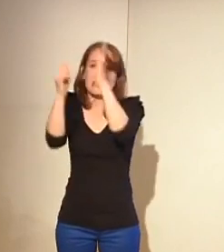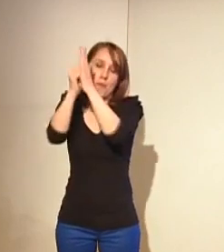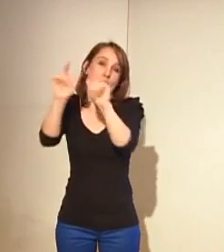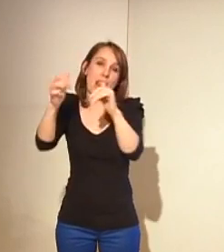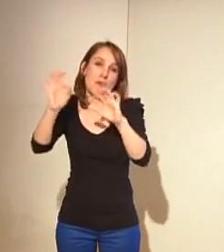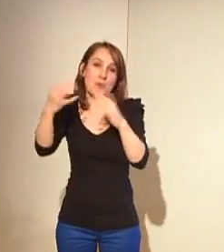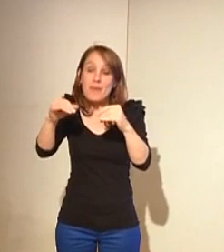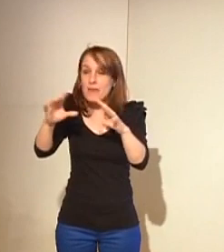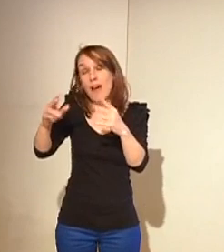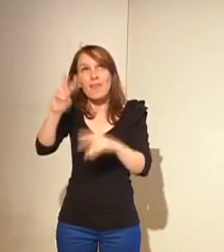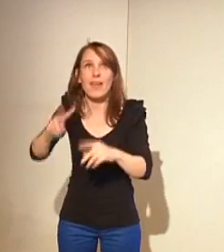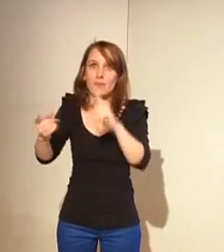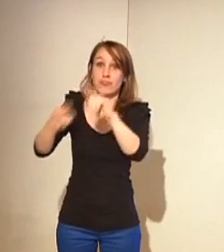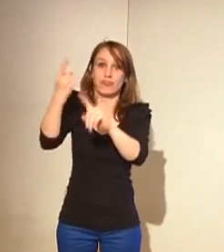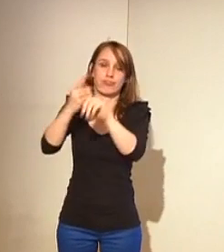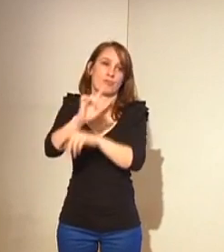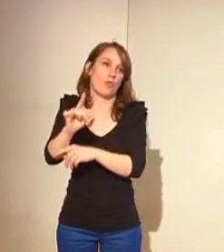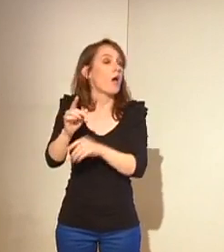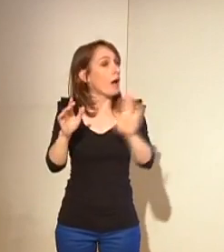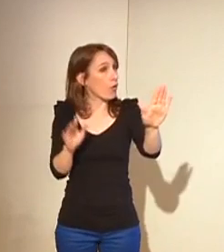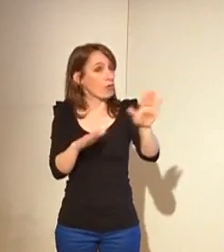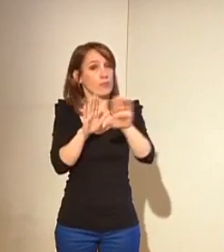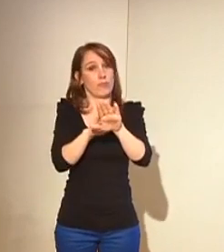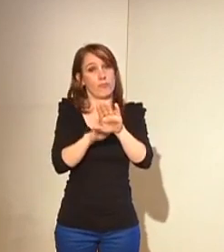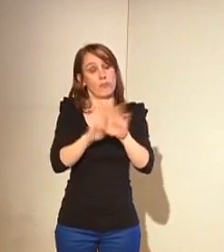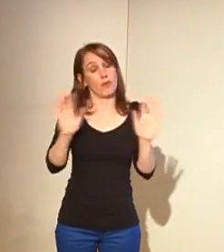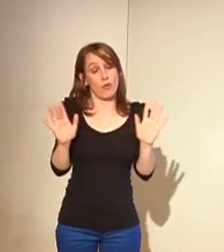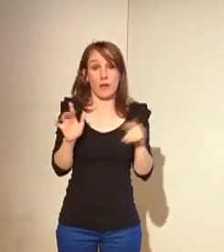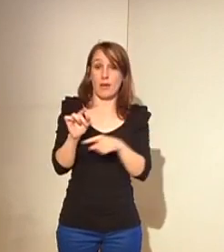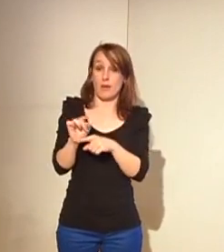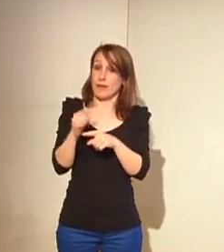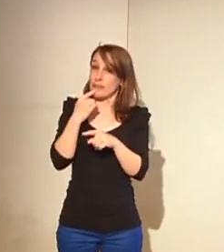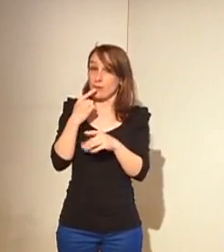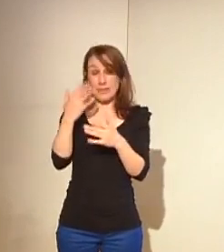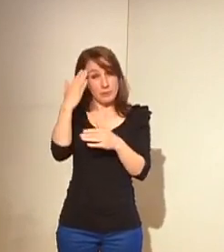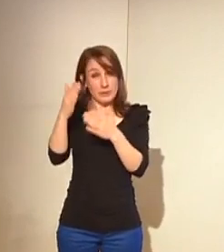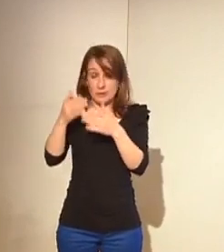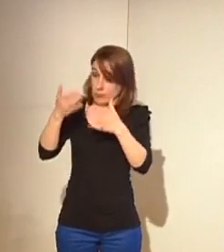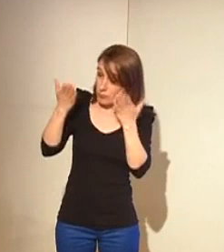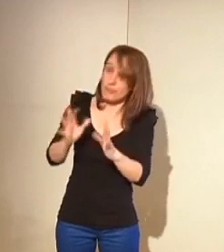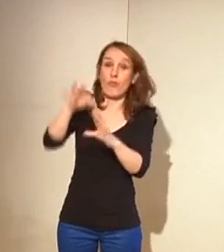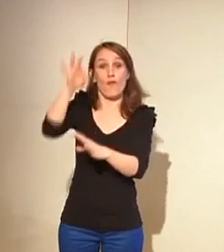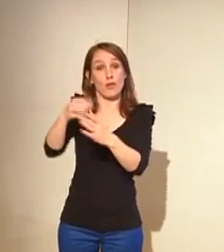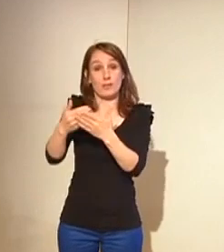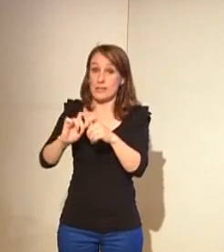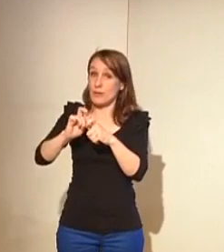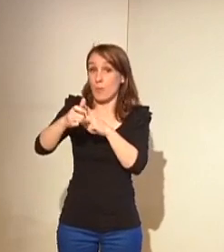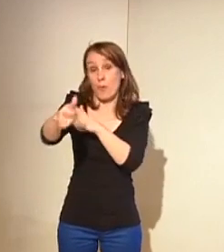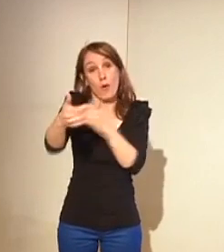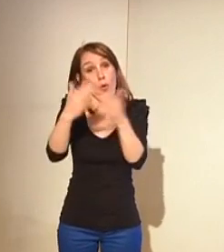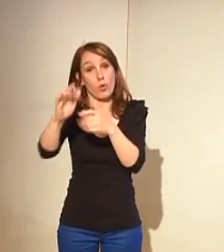de cible une telle mesure d'économie induit aussi des conséquences et des choix qu'il faudra assumer une telle